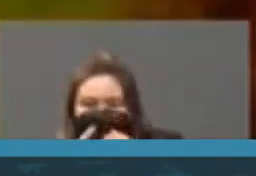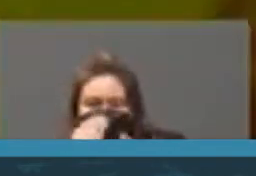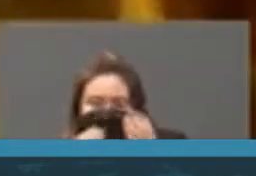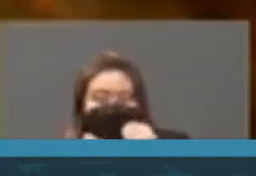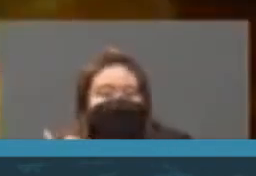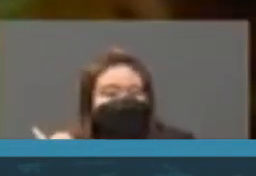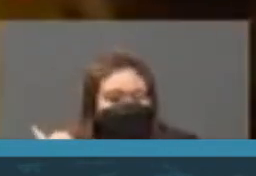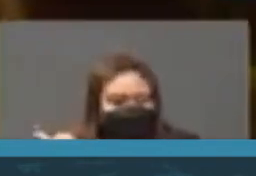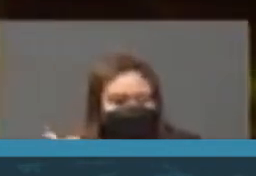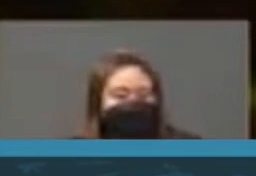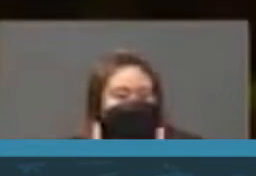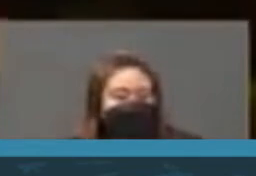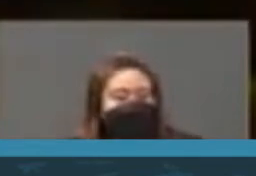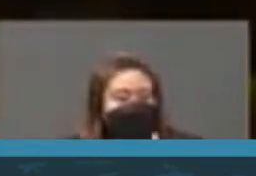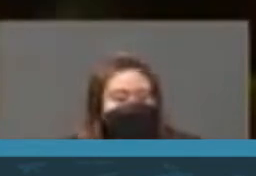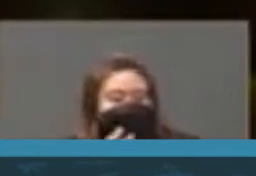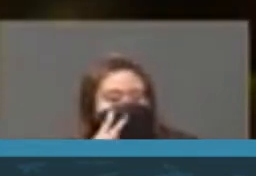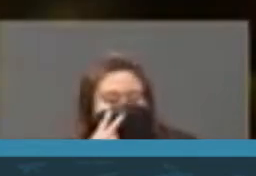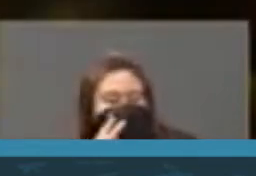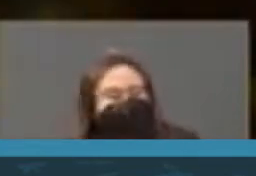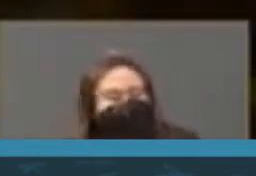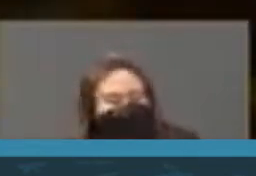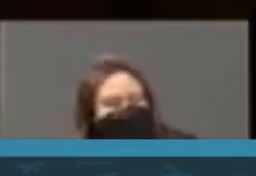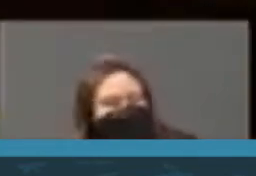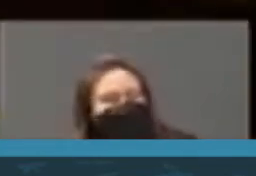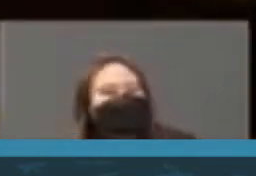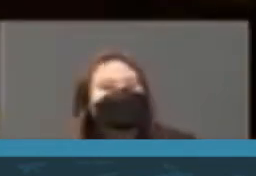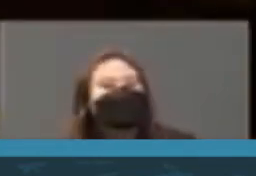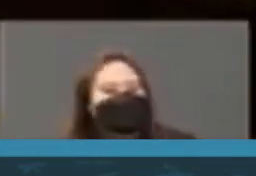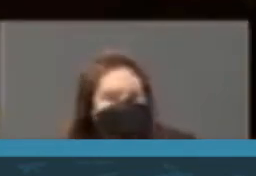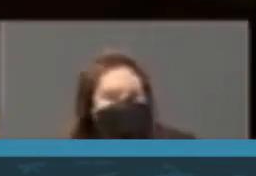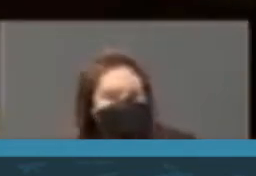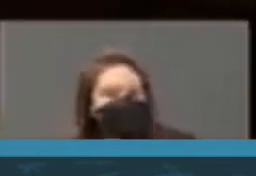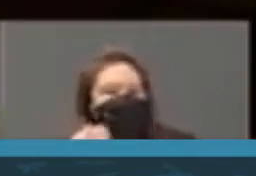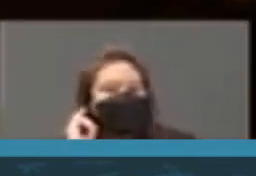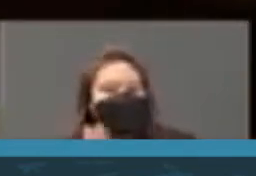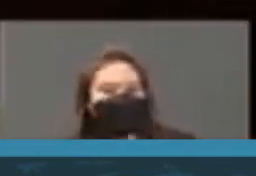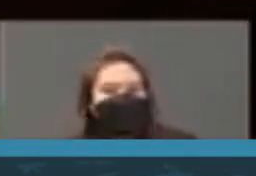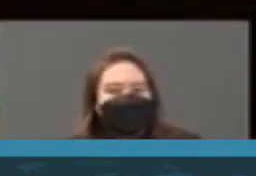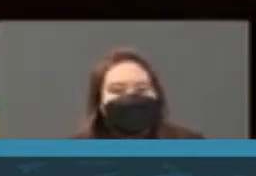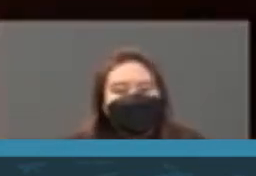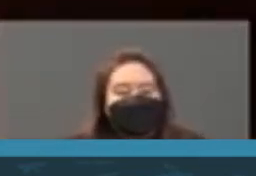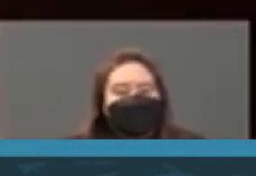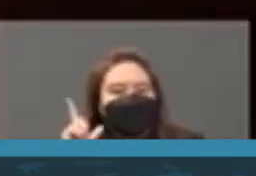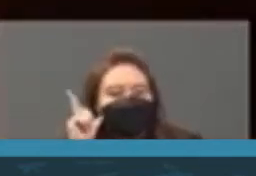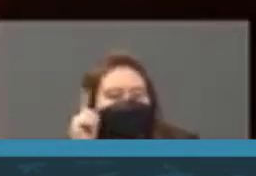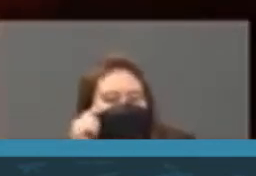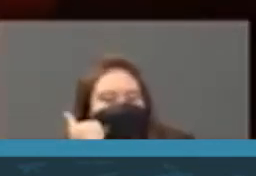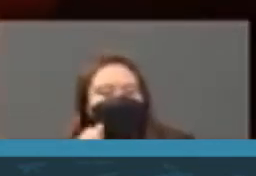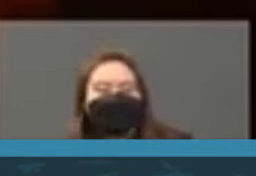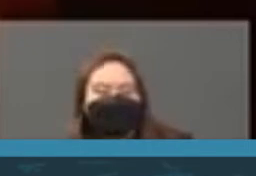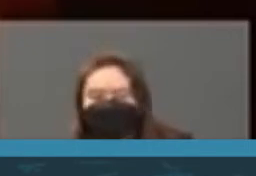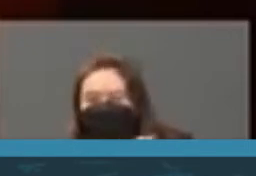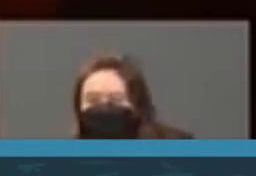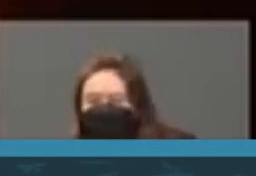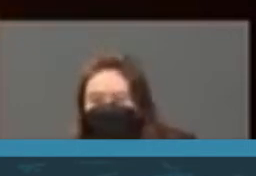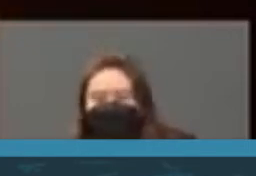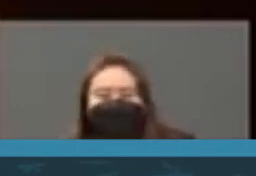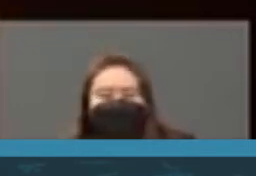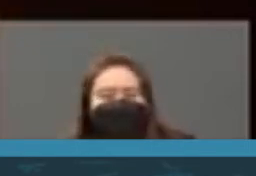ที่ดีมากนะคะอยากจะเชิญชวนทุกคนนะคะมาดูนิทรรศการงานก็จะมีถึงวันที่15ถ้ามีเวลาก็แวะมานะคะงานดี